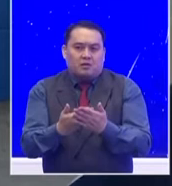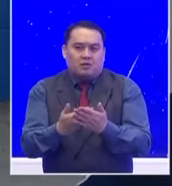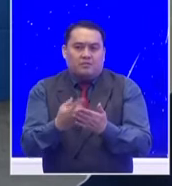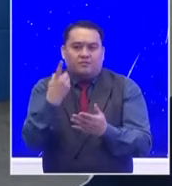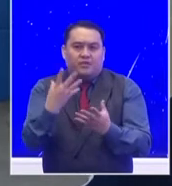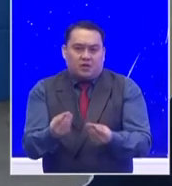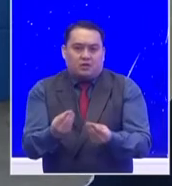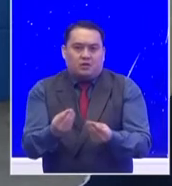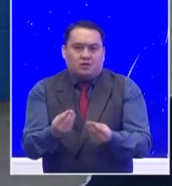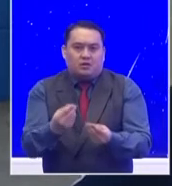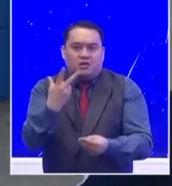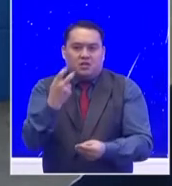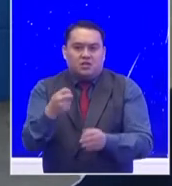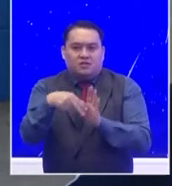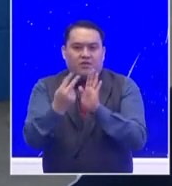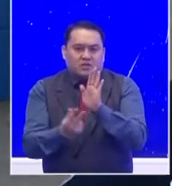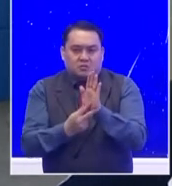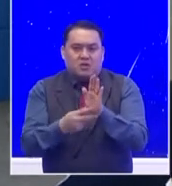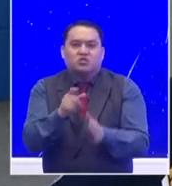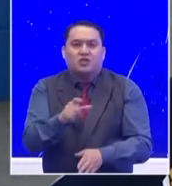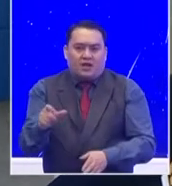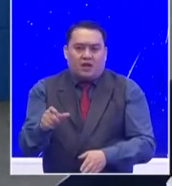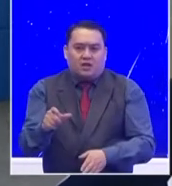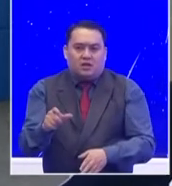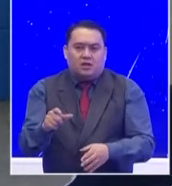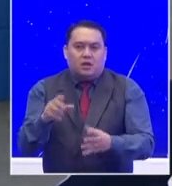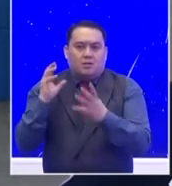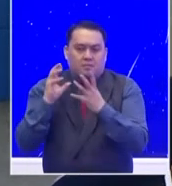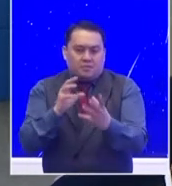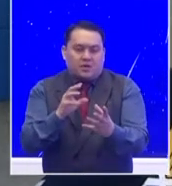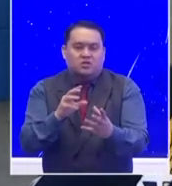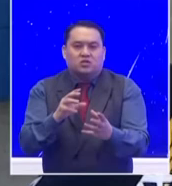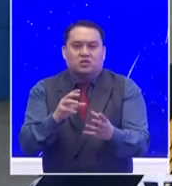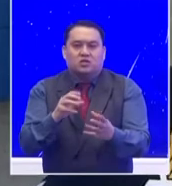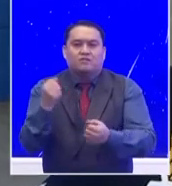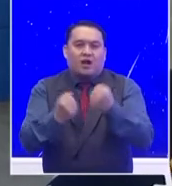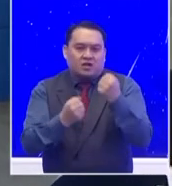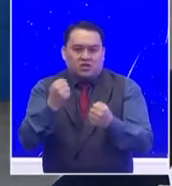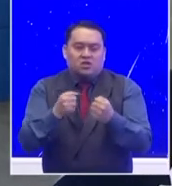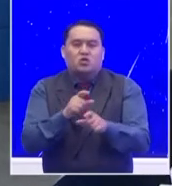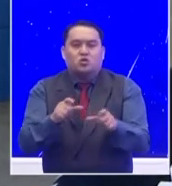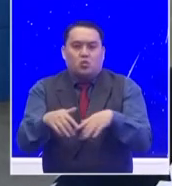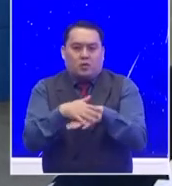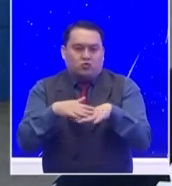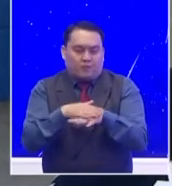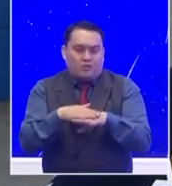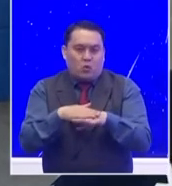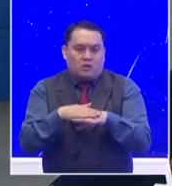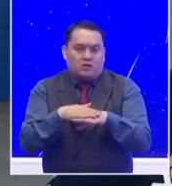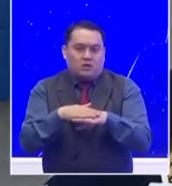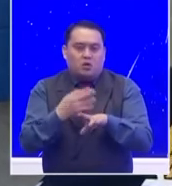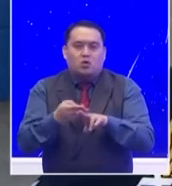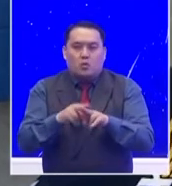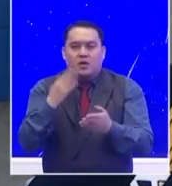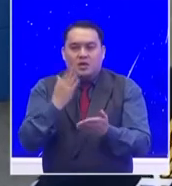в день проходит 318 человек. Это пассажиры и водителей автобусов. Кроме этого,